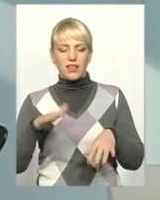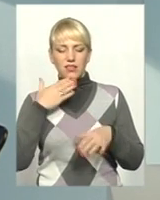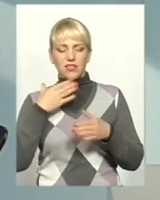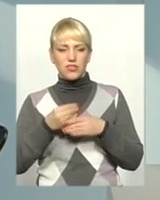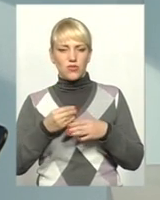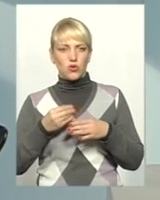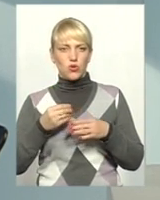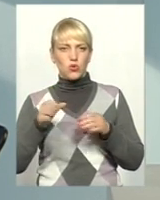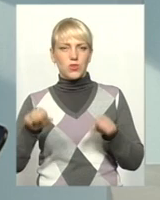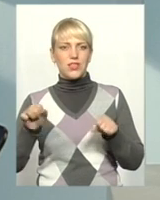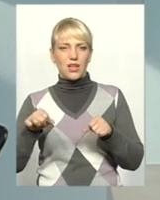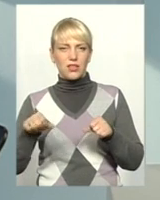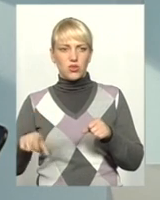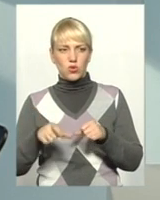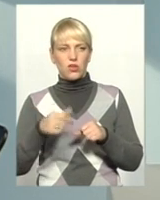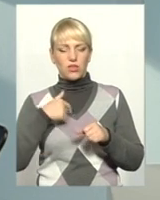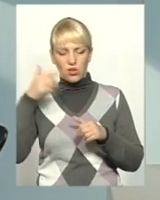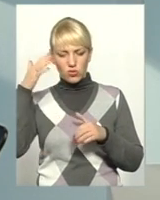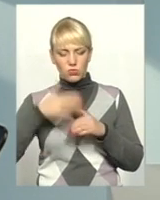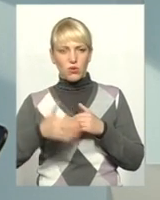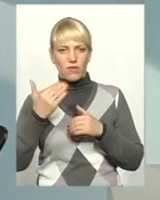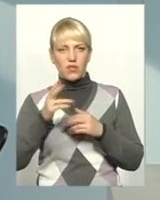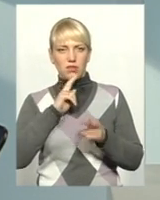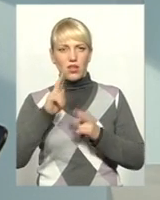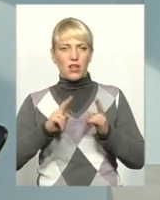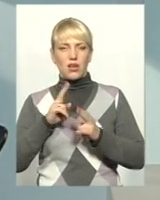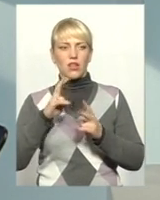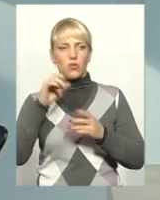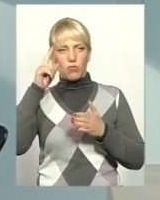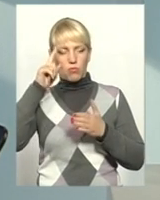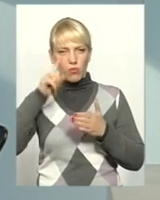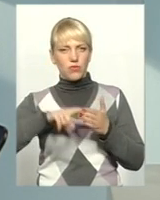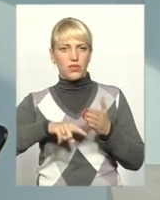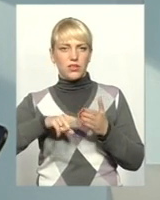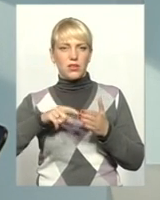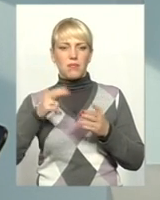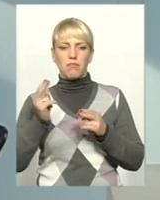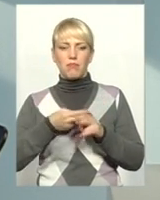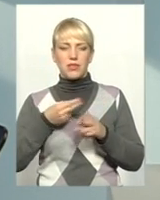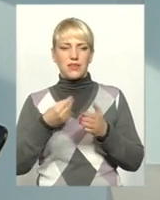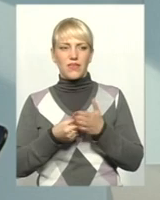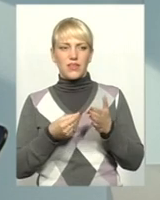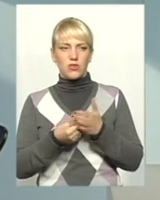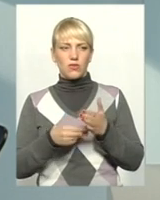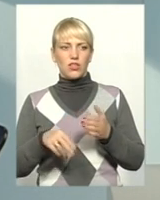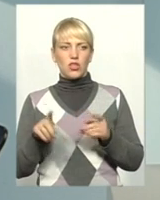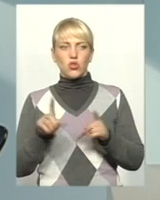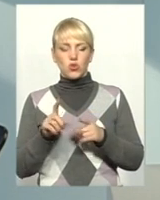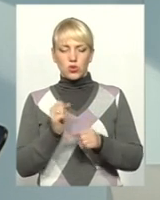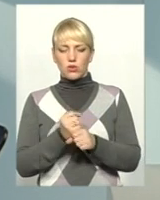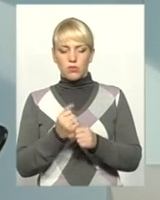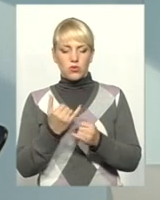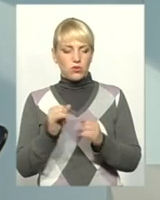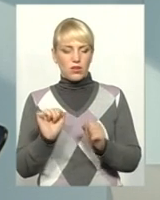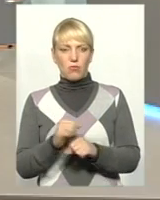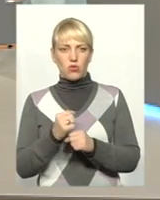Тому я розумію ваші нарікання, але повірте, без їх фінансування щось зробити сьогодні просто